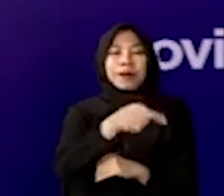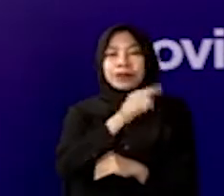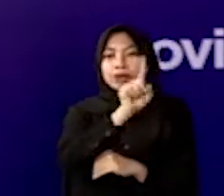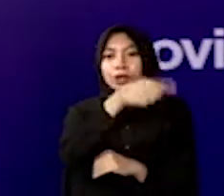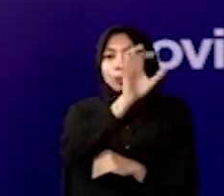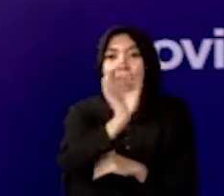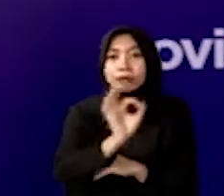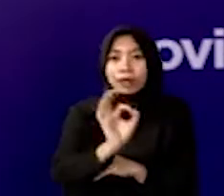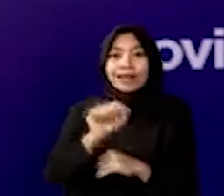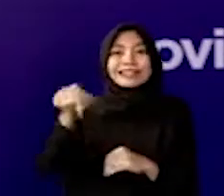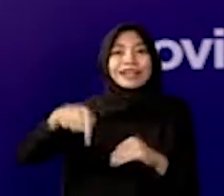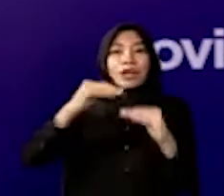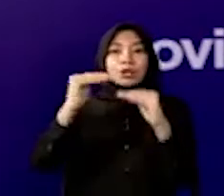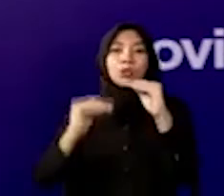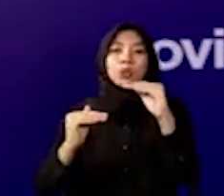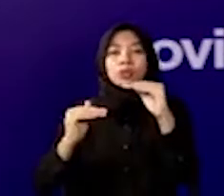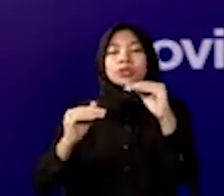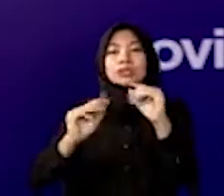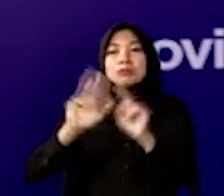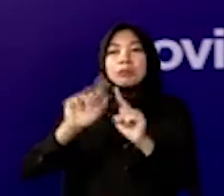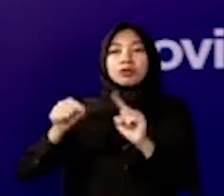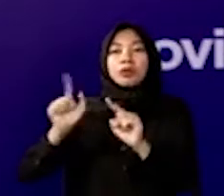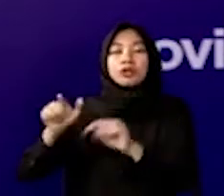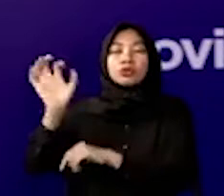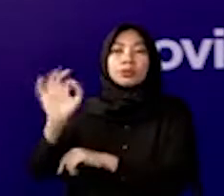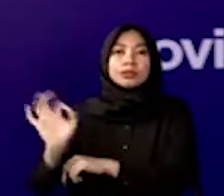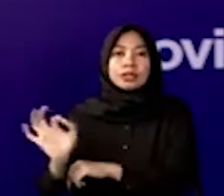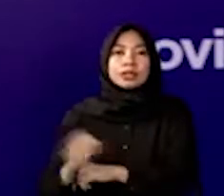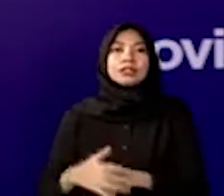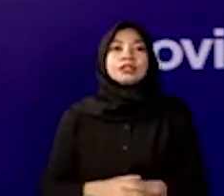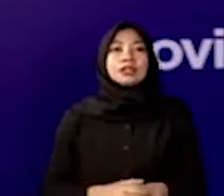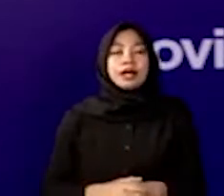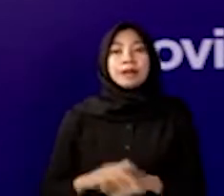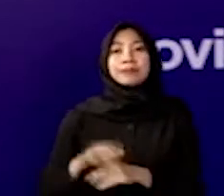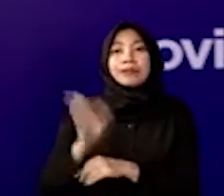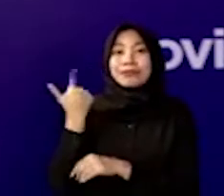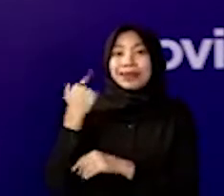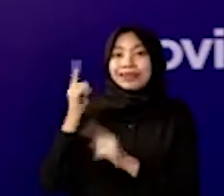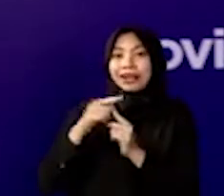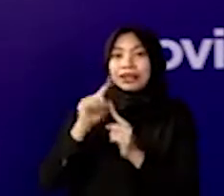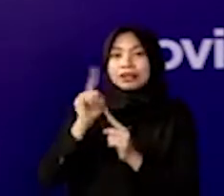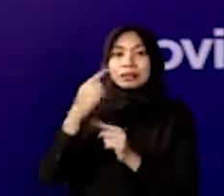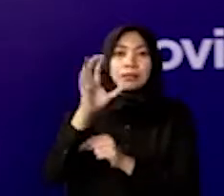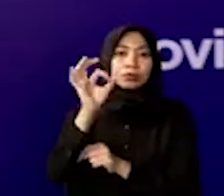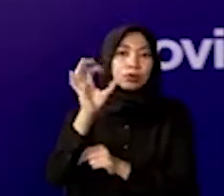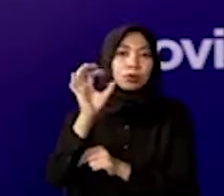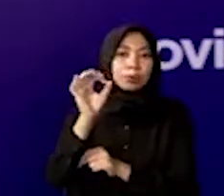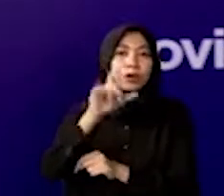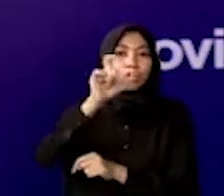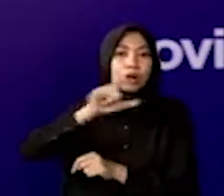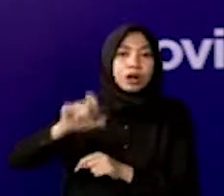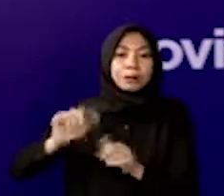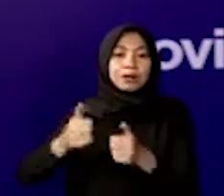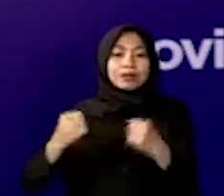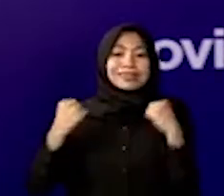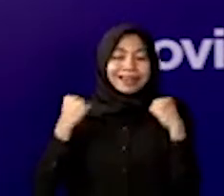22,1%. kemudian terkait dengan recovery rate per 11 Oktober kemarin itu